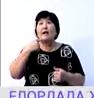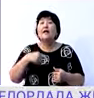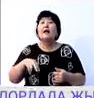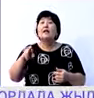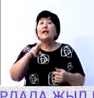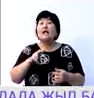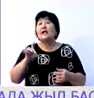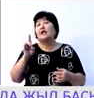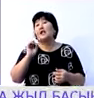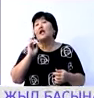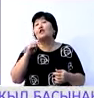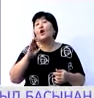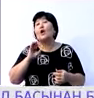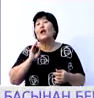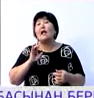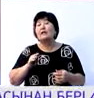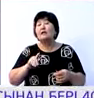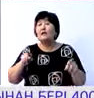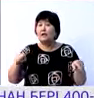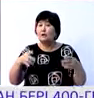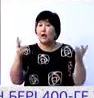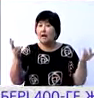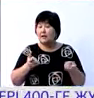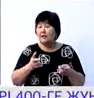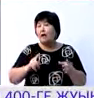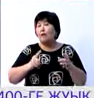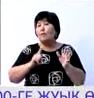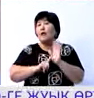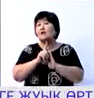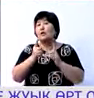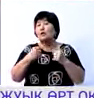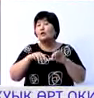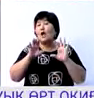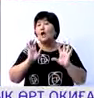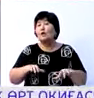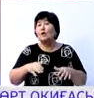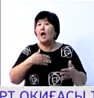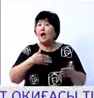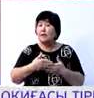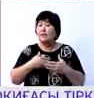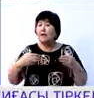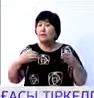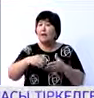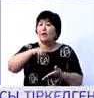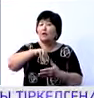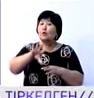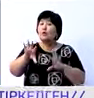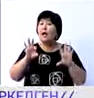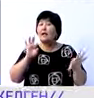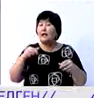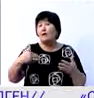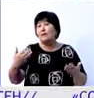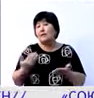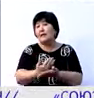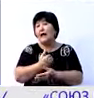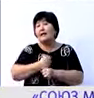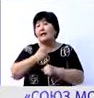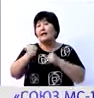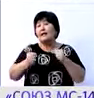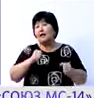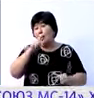ядролық электоратын қалыптастыруға күш салуы қажет. Бастауыш партия ұйымы төрағаларын белсенді партия мүшелерінен таңдап, біз қайта сайладық осы